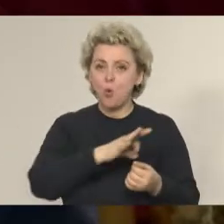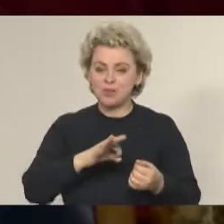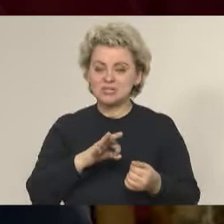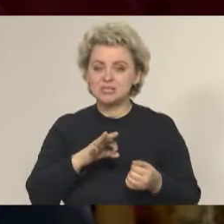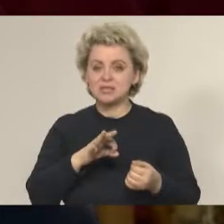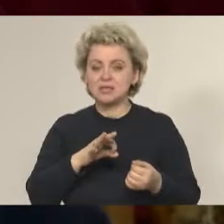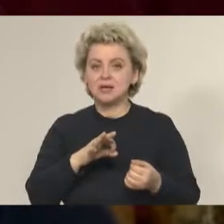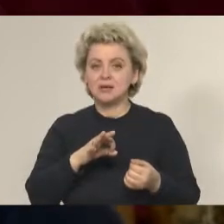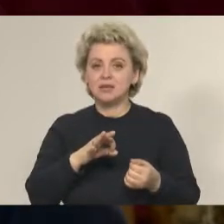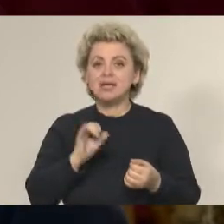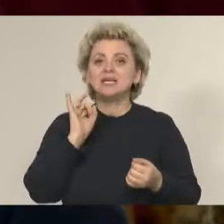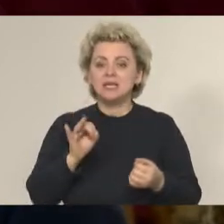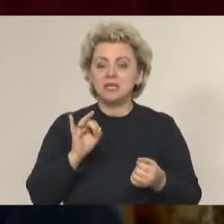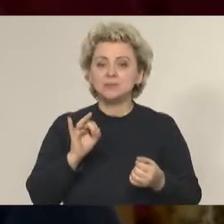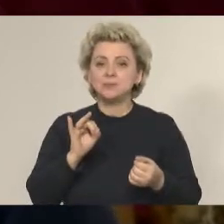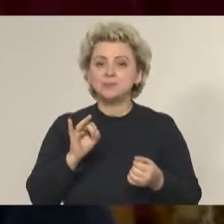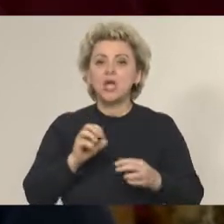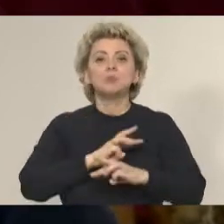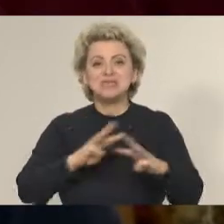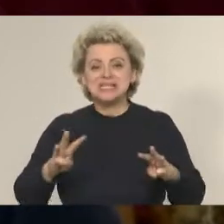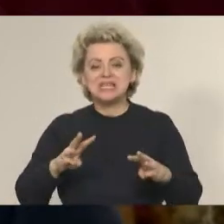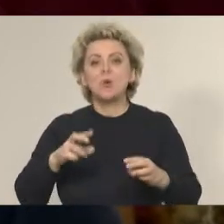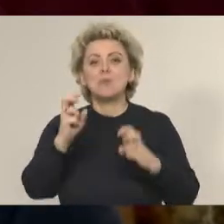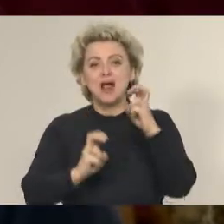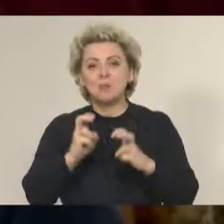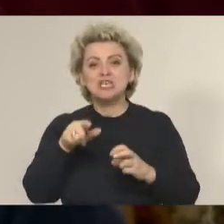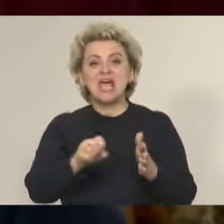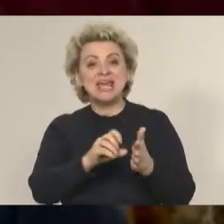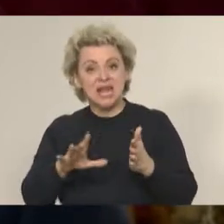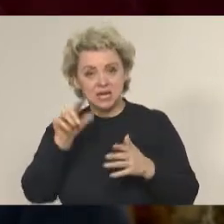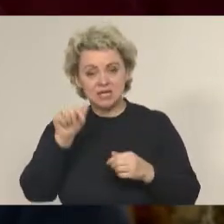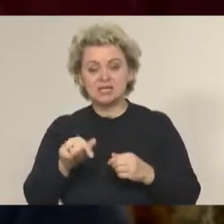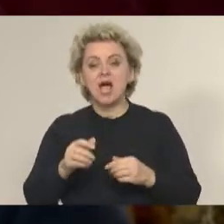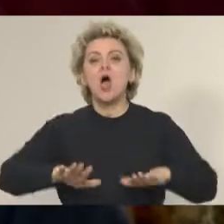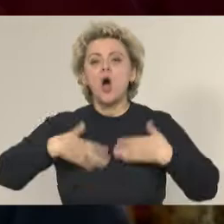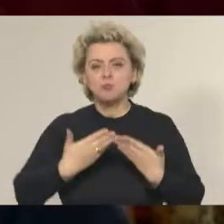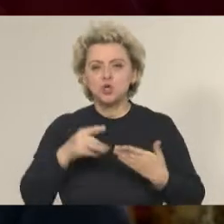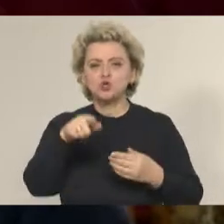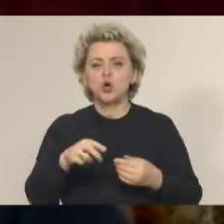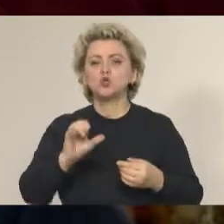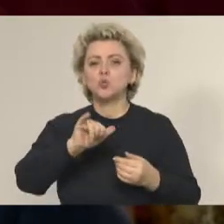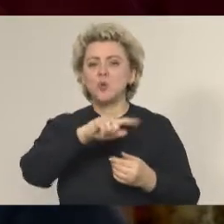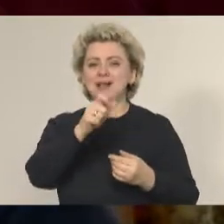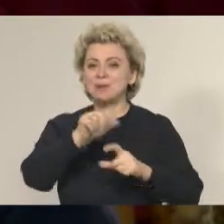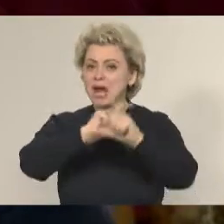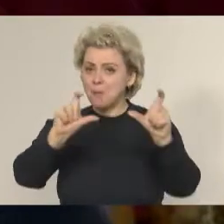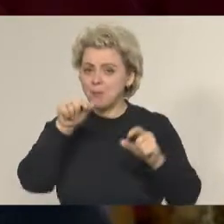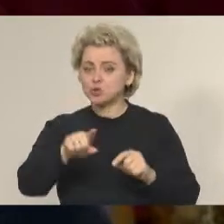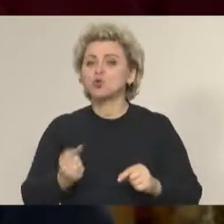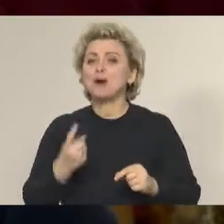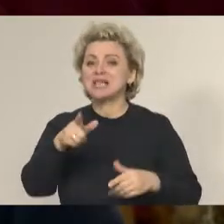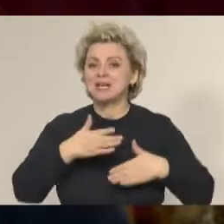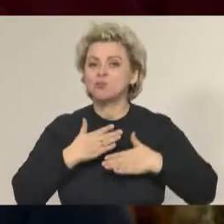области и Министерства промышленности и энергетики обращается к угольным компаниям с тем, чтобы